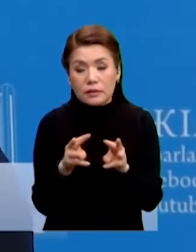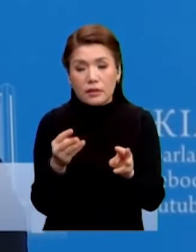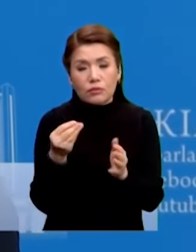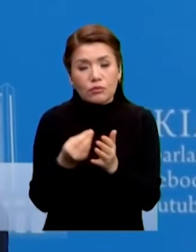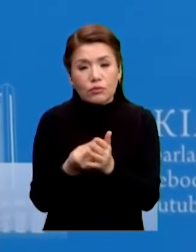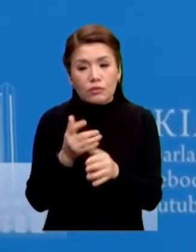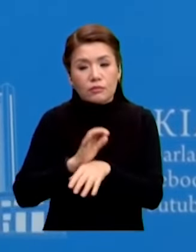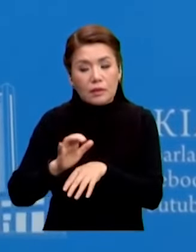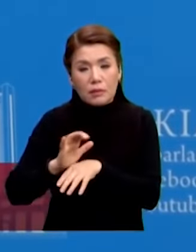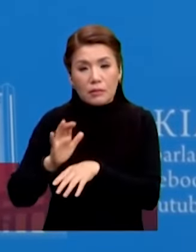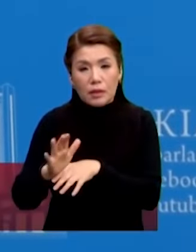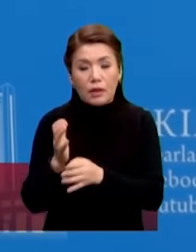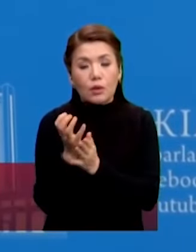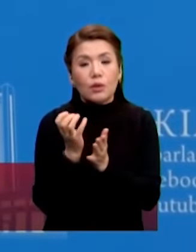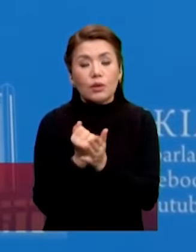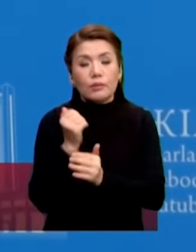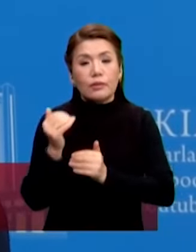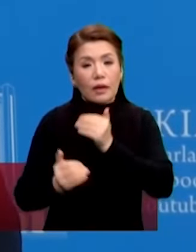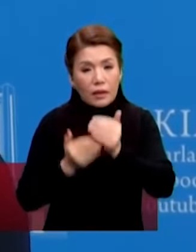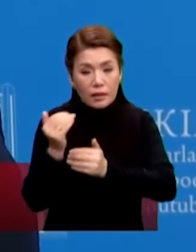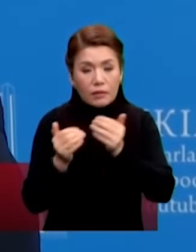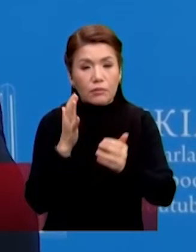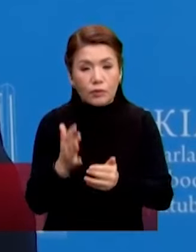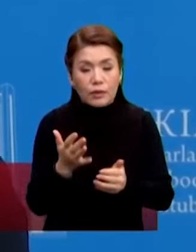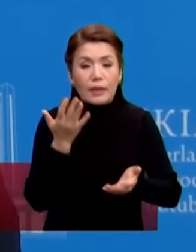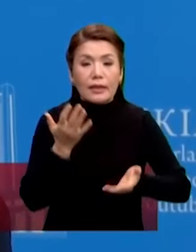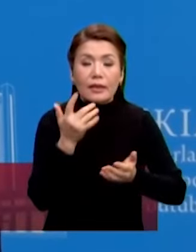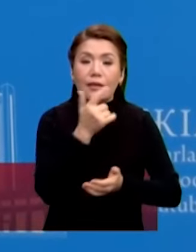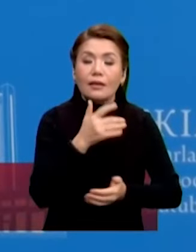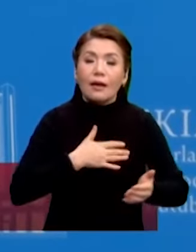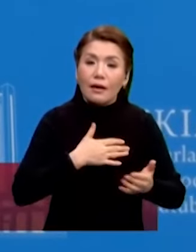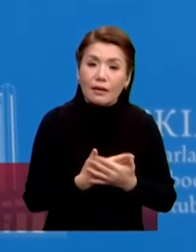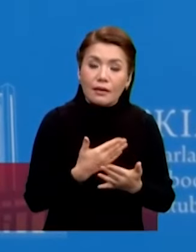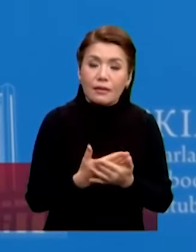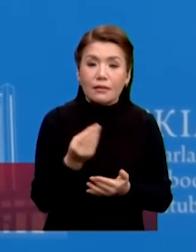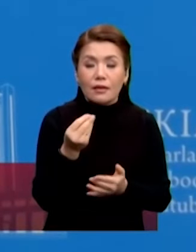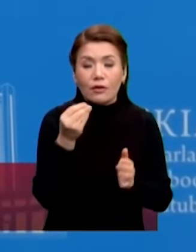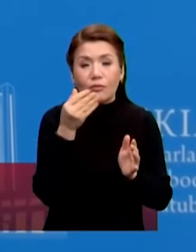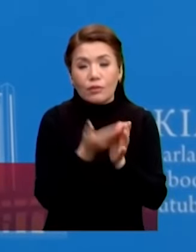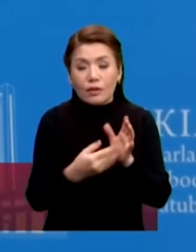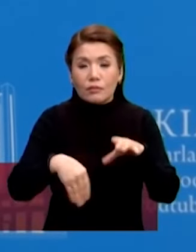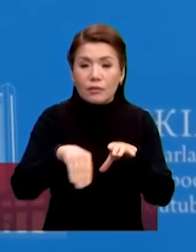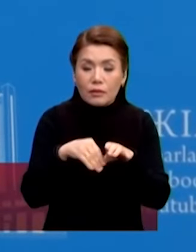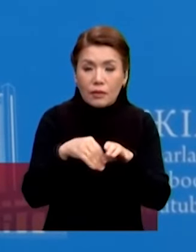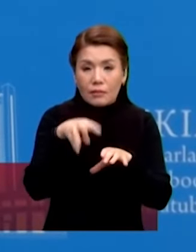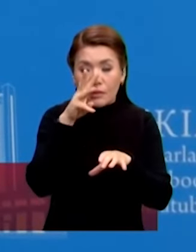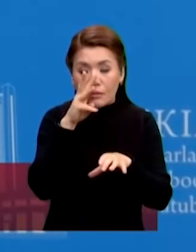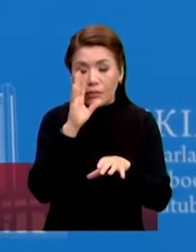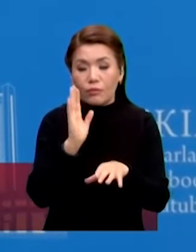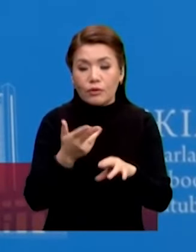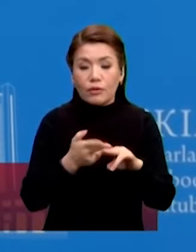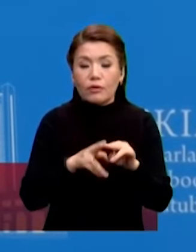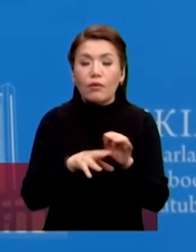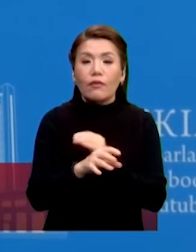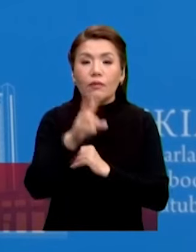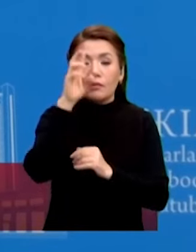қағаздарды шығарады. Бұл қор нарығын дамытуға көмектеседі. Яғни азаматтар белсенді түрде қаражатын салып табыс табады деген сөз. Жалпы бюджет